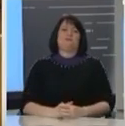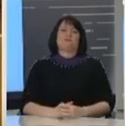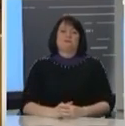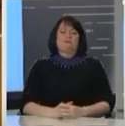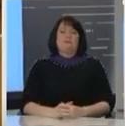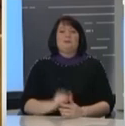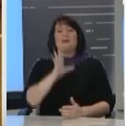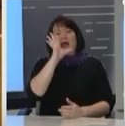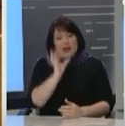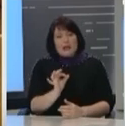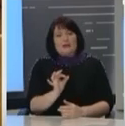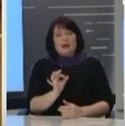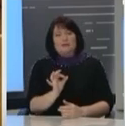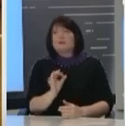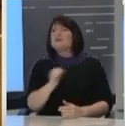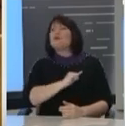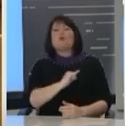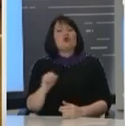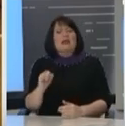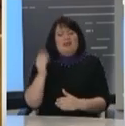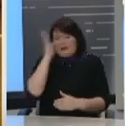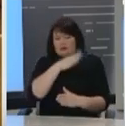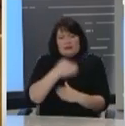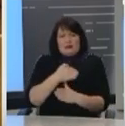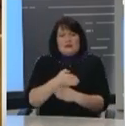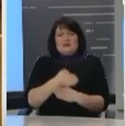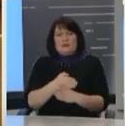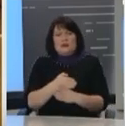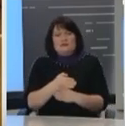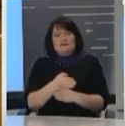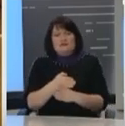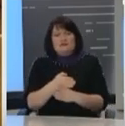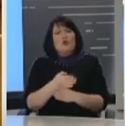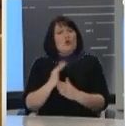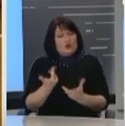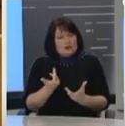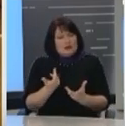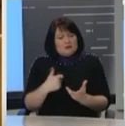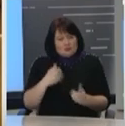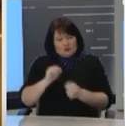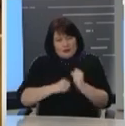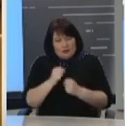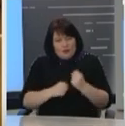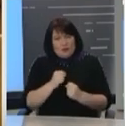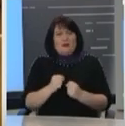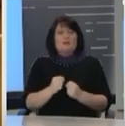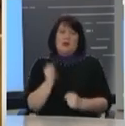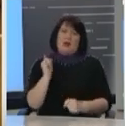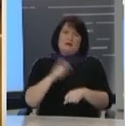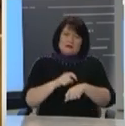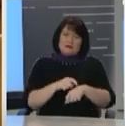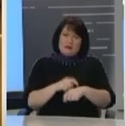Είναι αλήθεια την οποία εμείς ποτέ δεν κρύψαμε ότι στο πλαίσιο στο οποίο βρισκόμαστε ακόμα